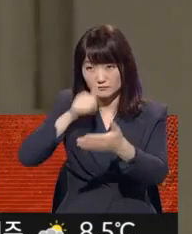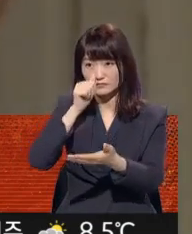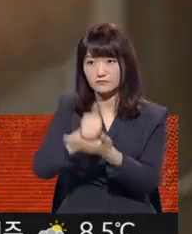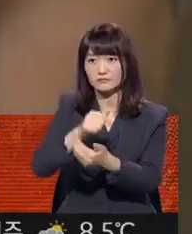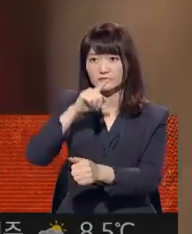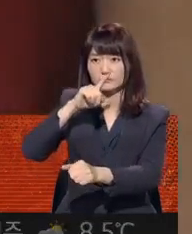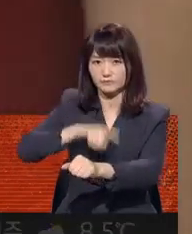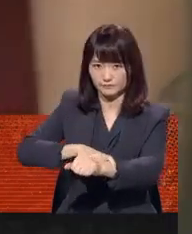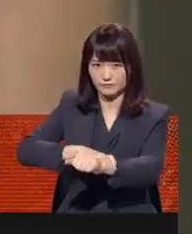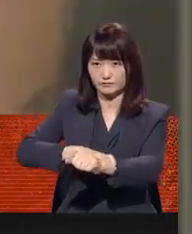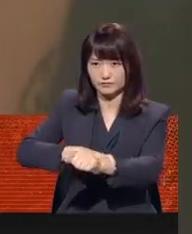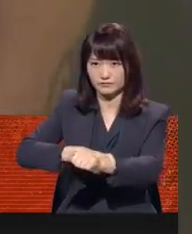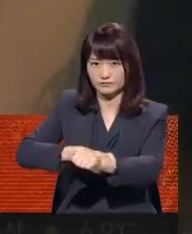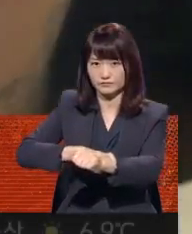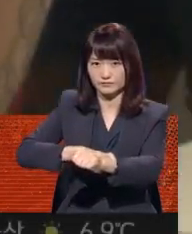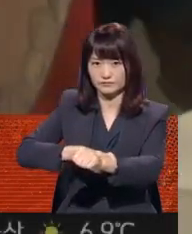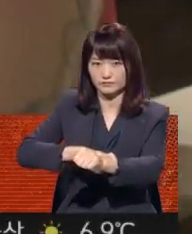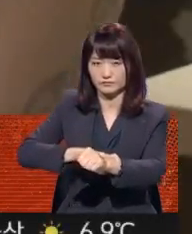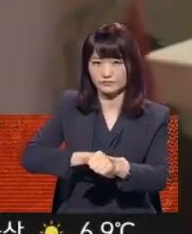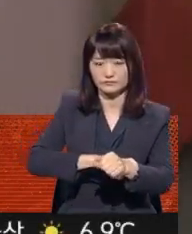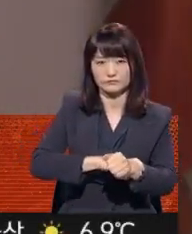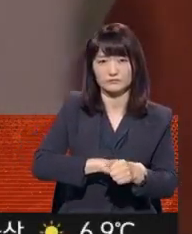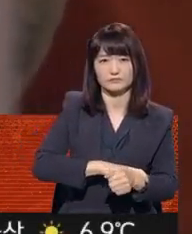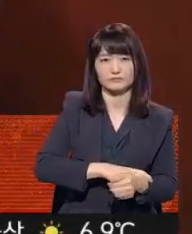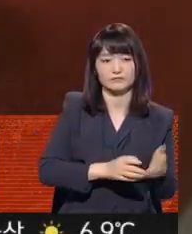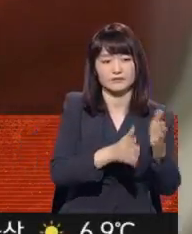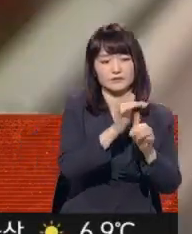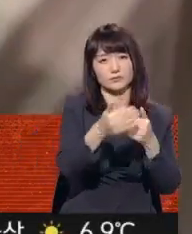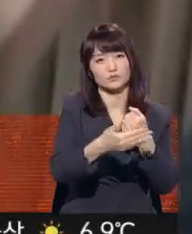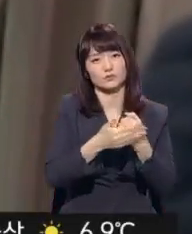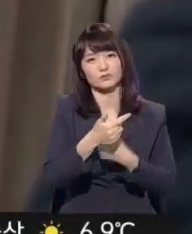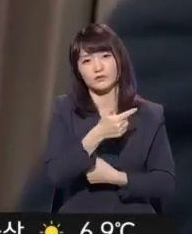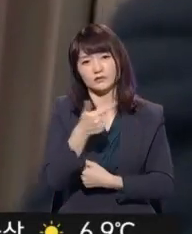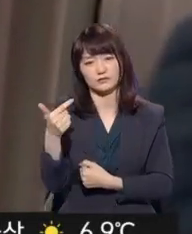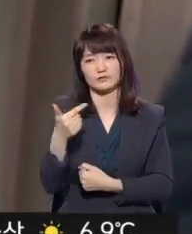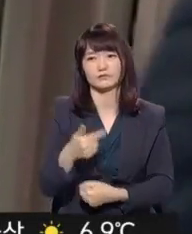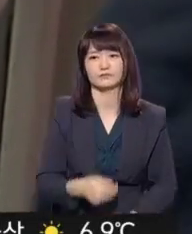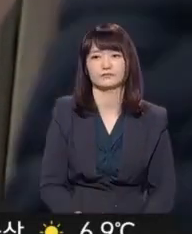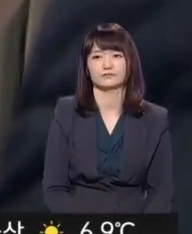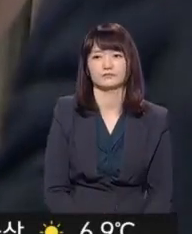체포가 됐습니다. 맞다. 이 경찰은 시민들 도움이 매우 컸다고 했는데 한번 들어보시죠.